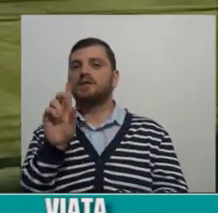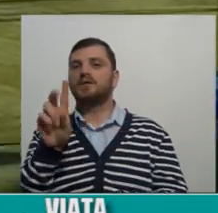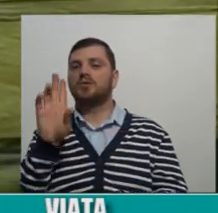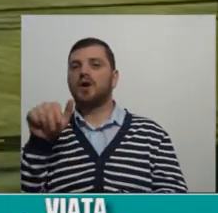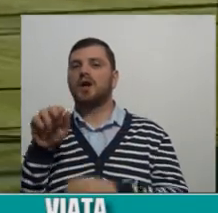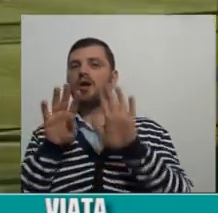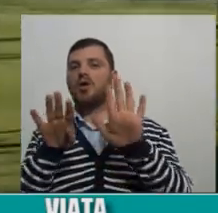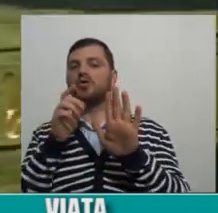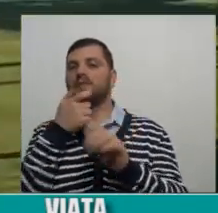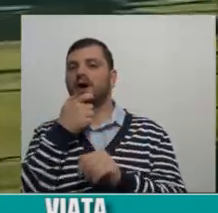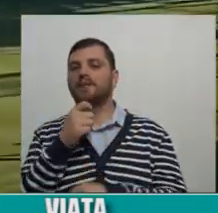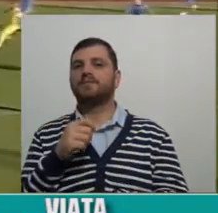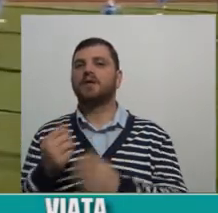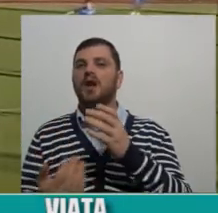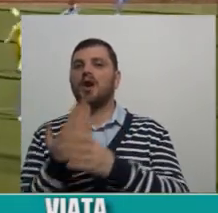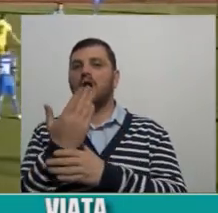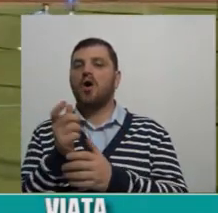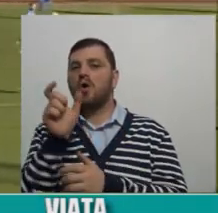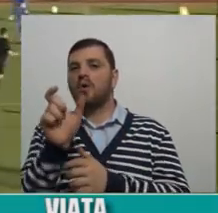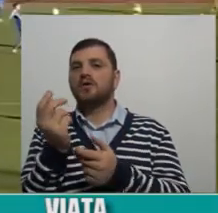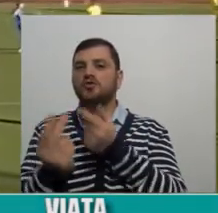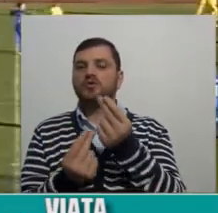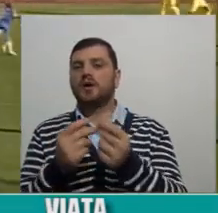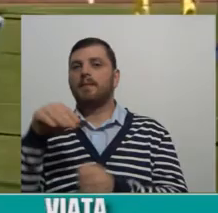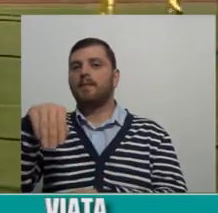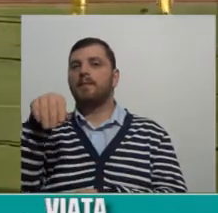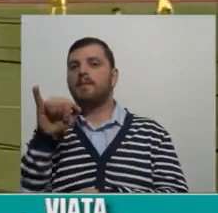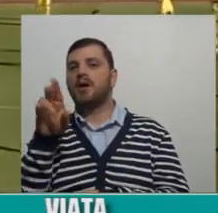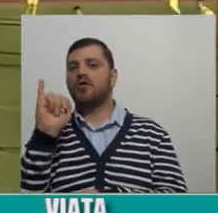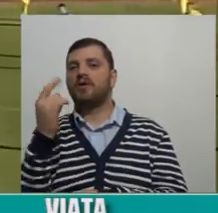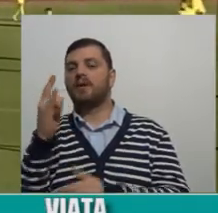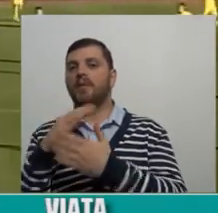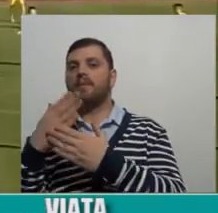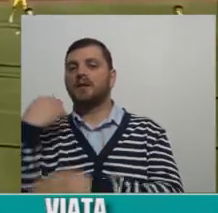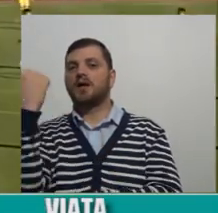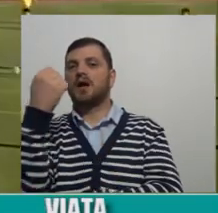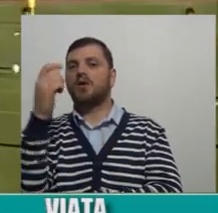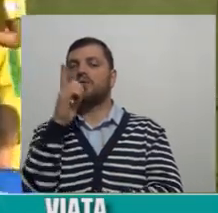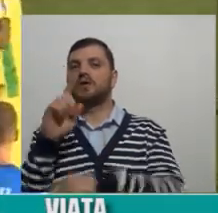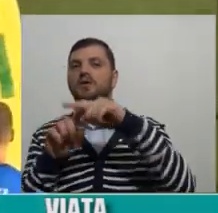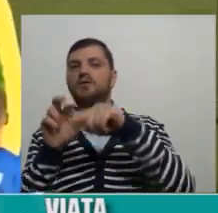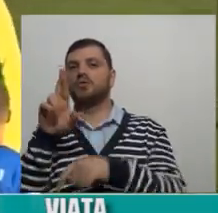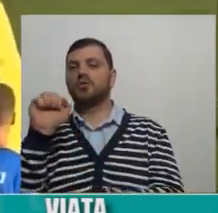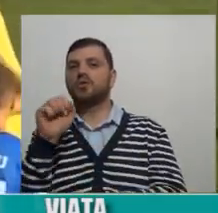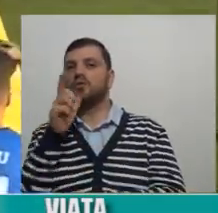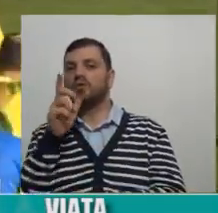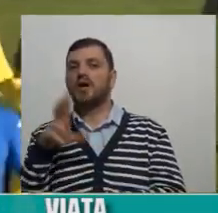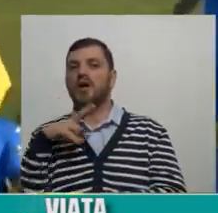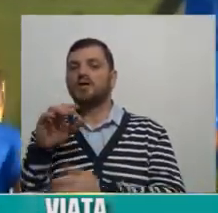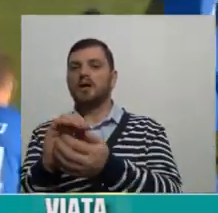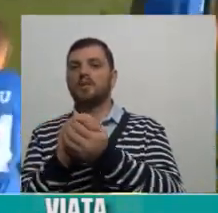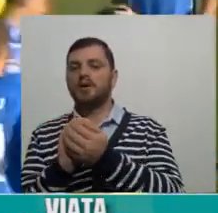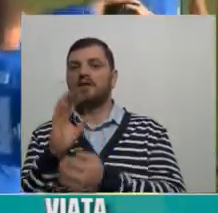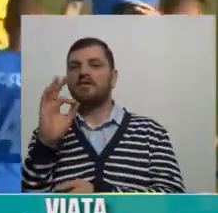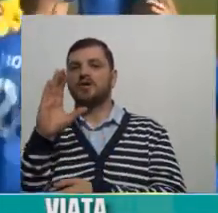Răzvan Ducan, de 19 ani. Noul jucător al Mioveniului a evoluat în prima parte a campionatului la Turi Soltul, unde a